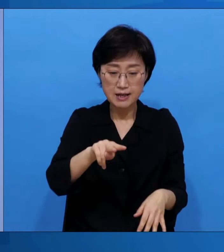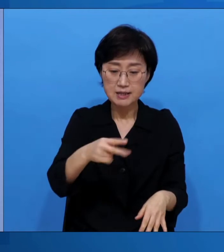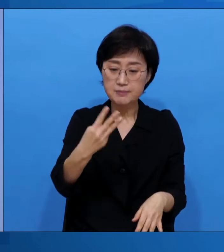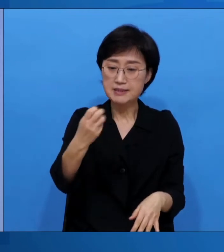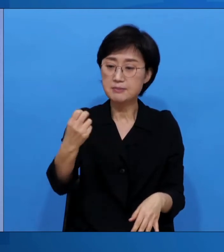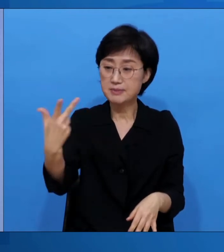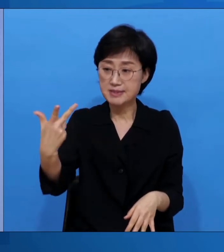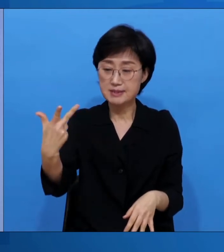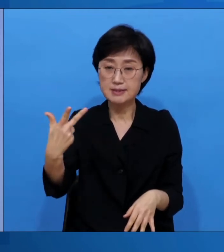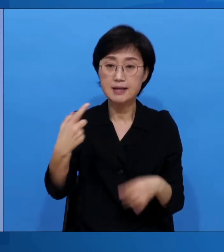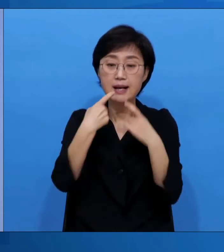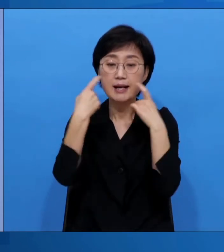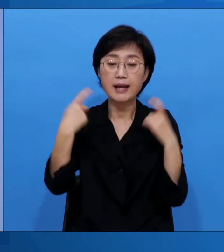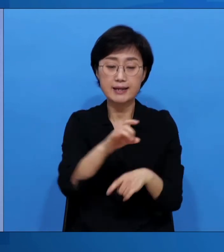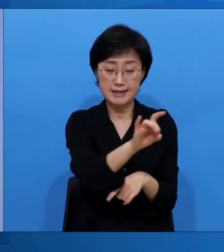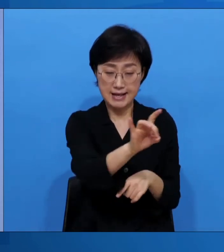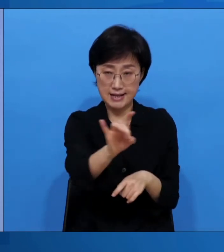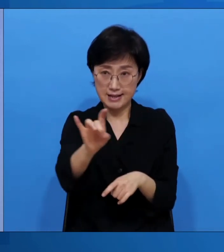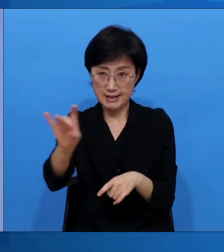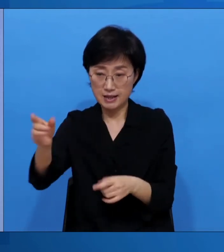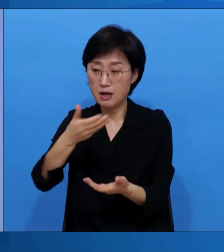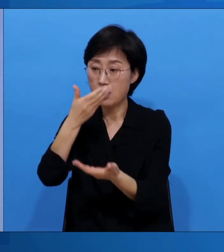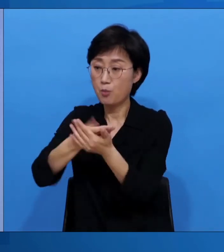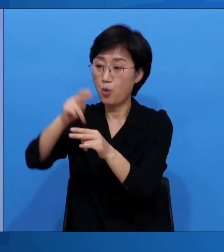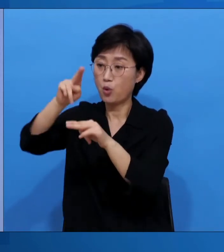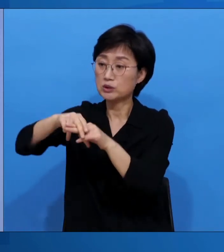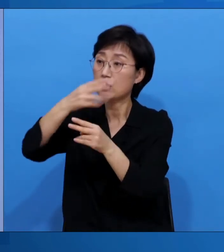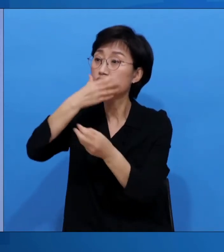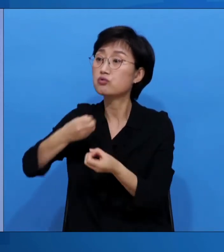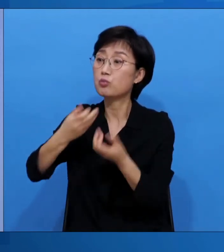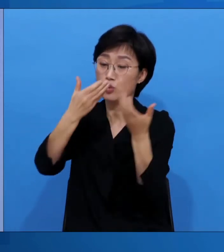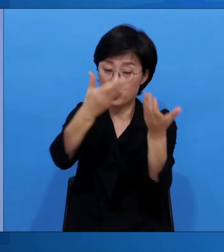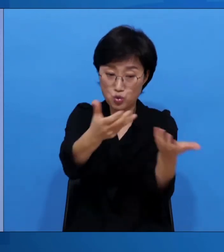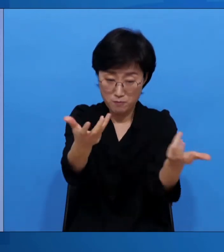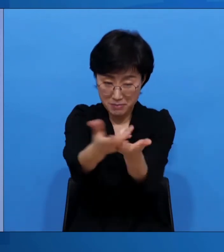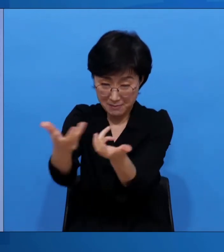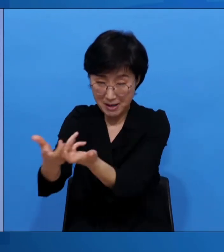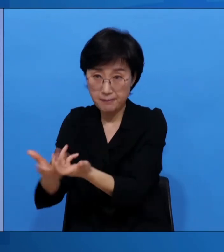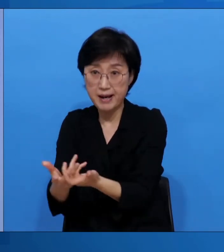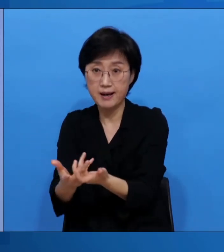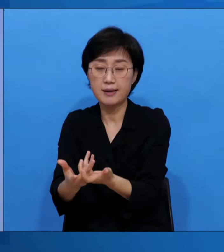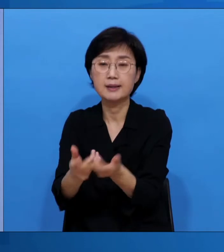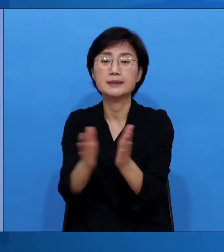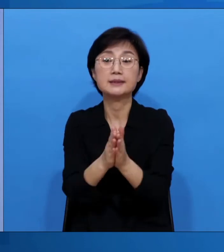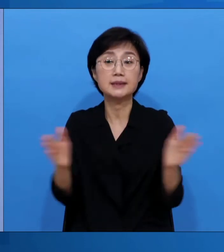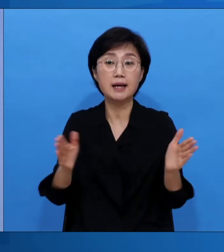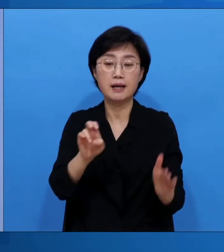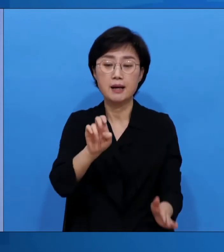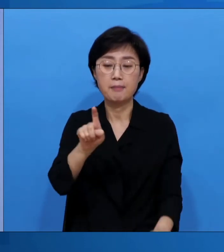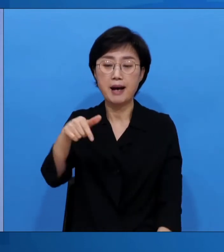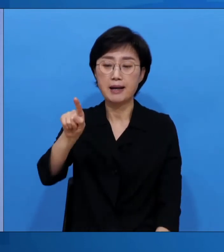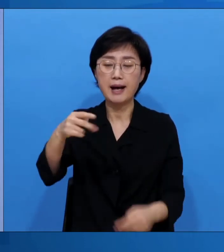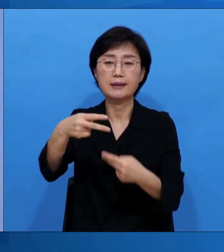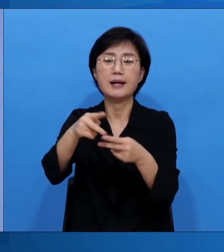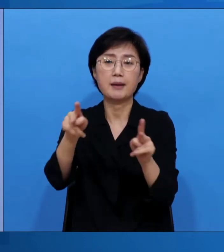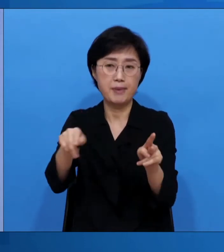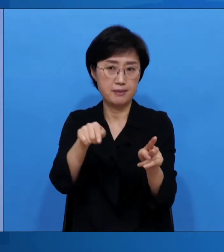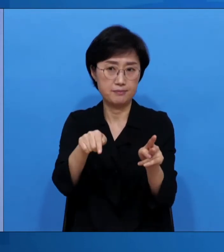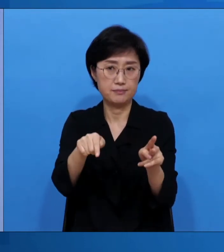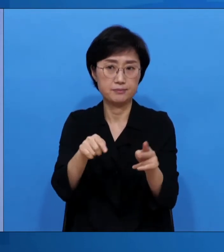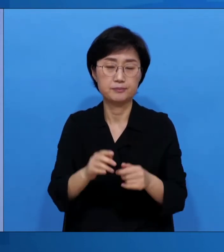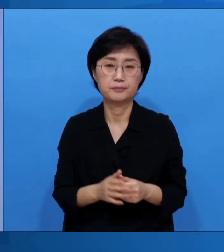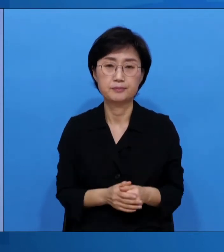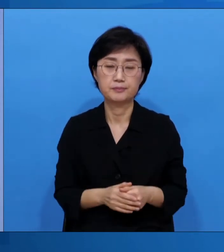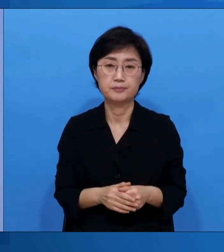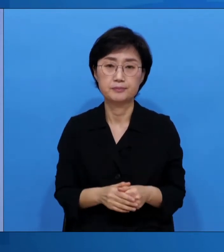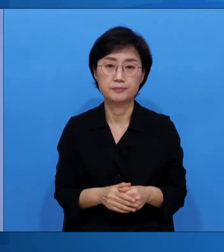역사가 마가다락방이 시작돼요. And then we see that in Mark's upper room, they gathered all the lay people together to do what? To have them established personally on the 237